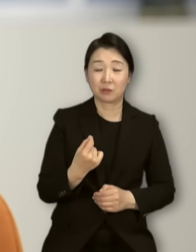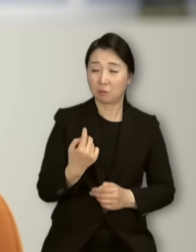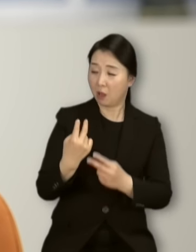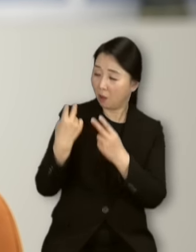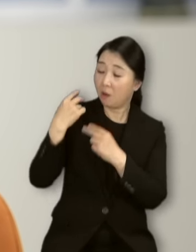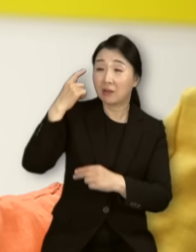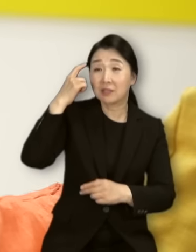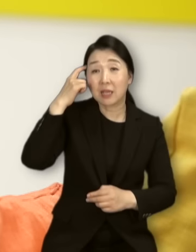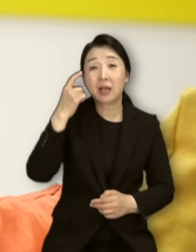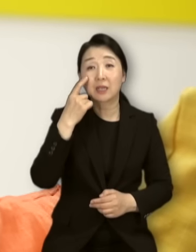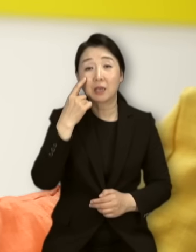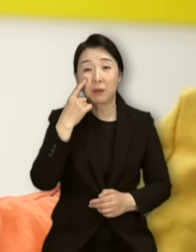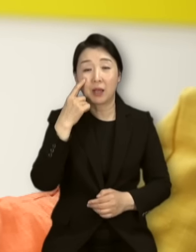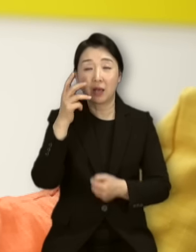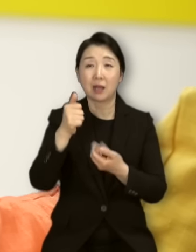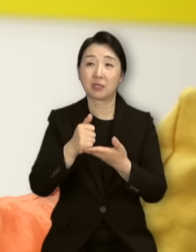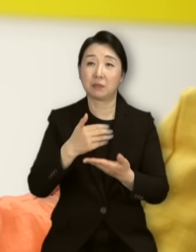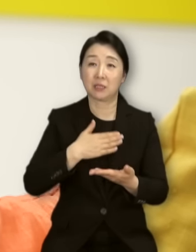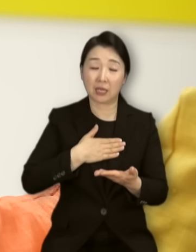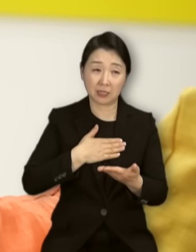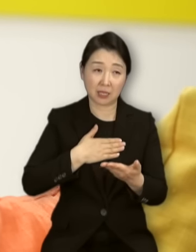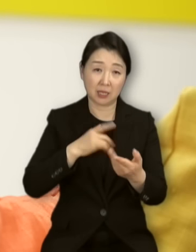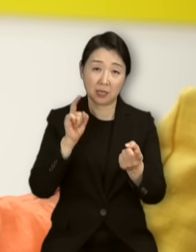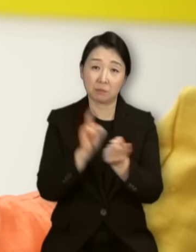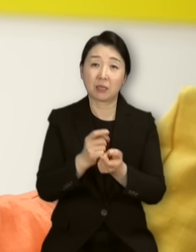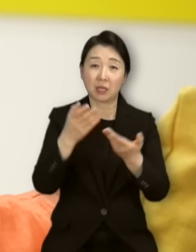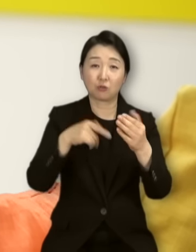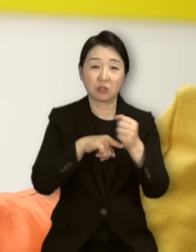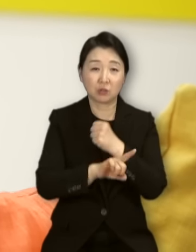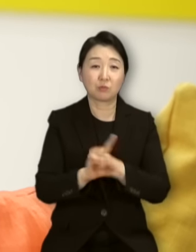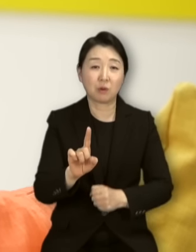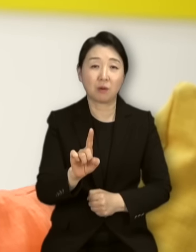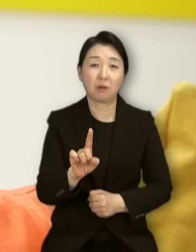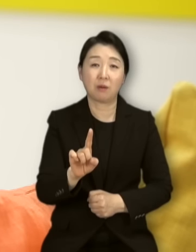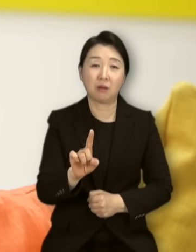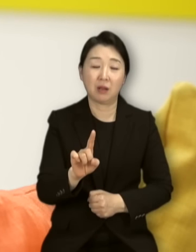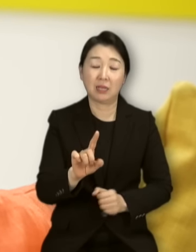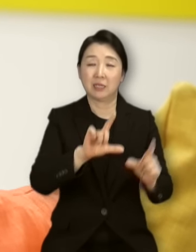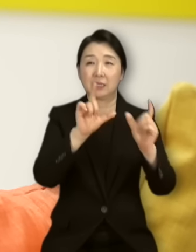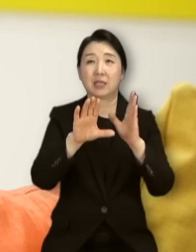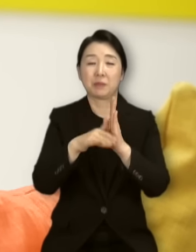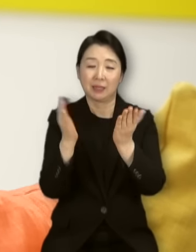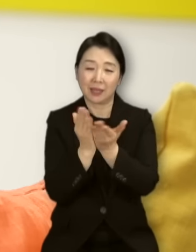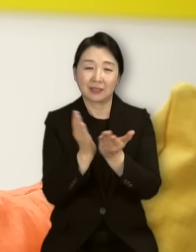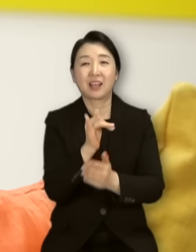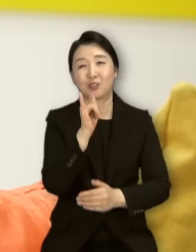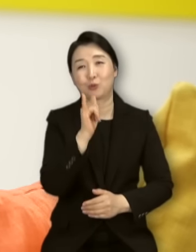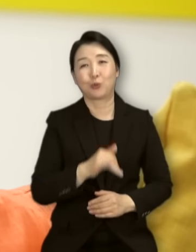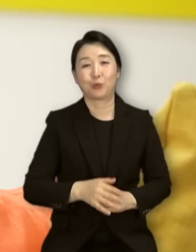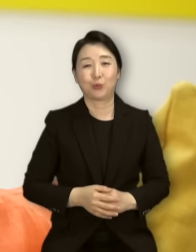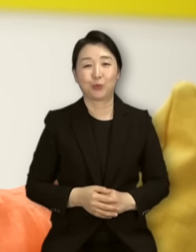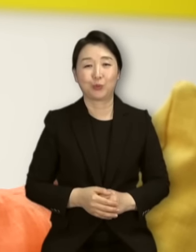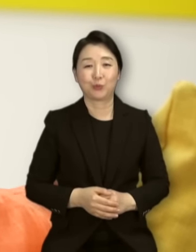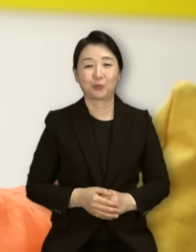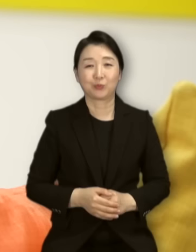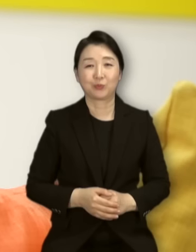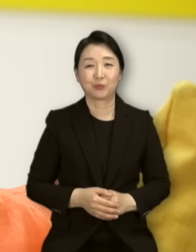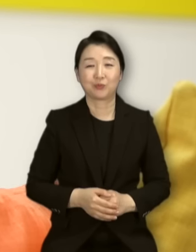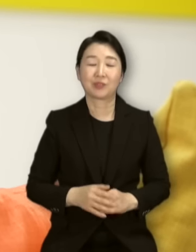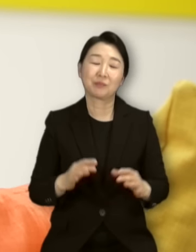보면 하나님이 저한테 이렇게 짝지 주신 이유가 딱딱딱딱 너무 삶에서 들어맞는게 너무 많더라고